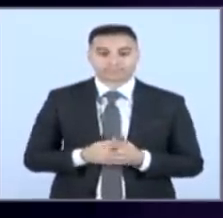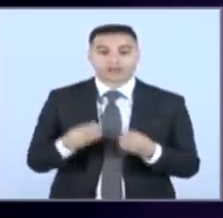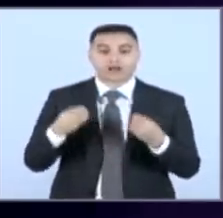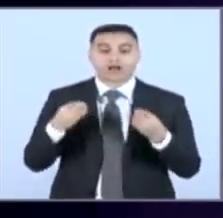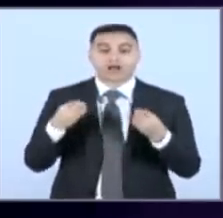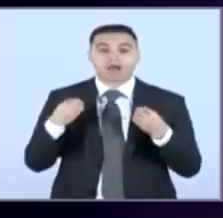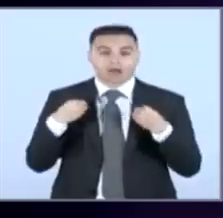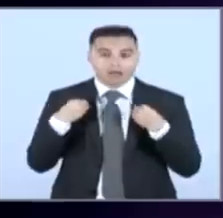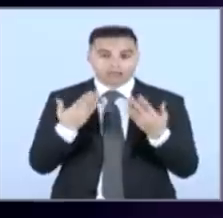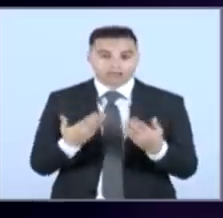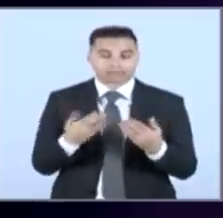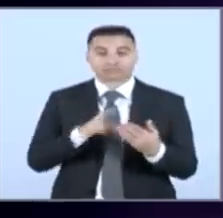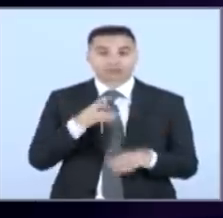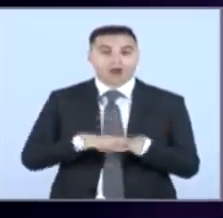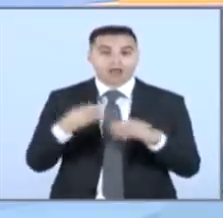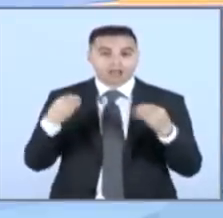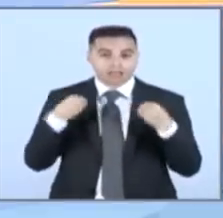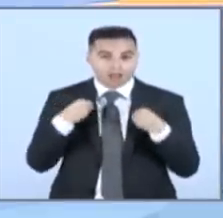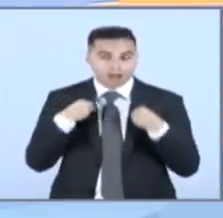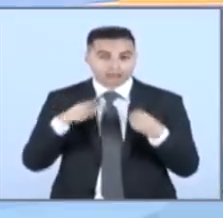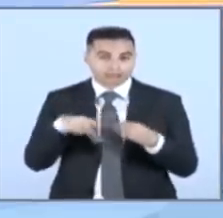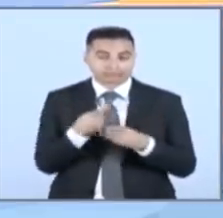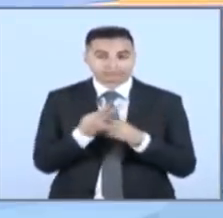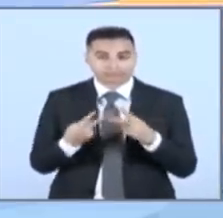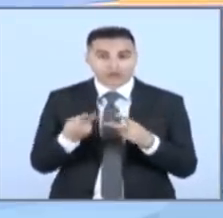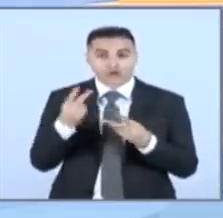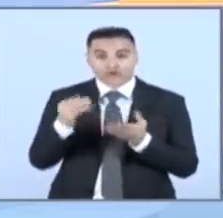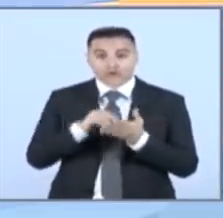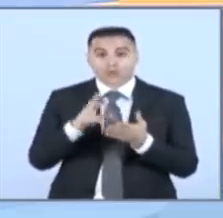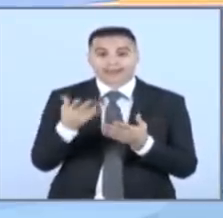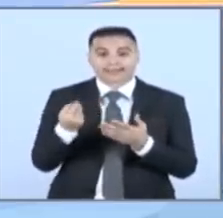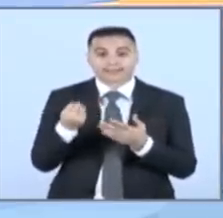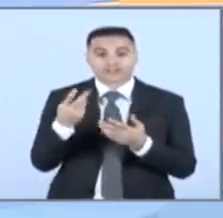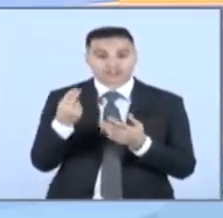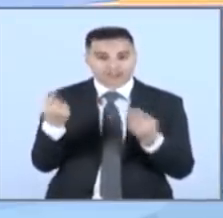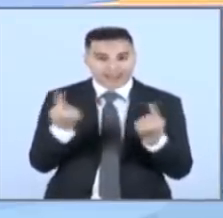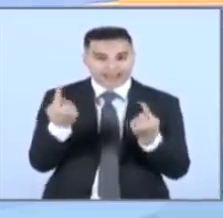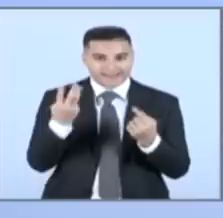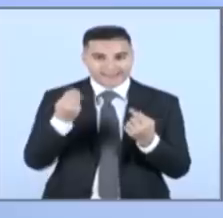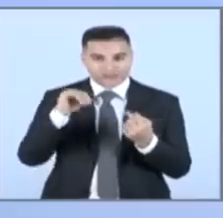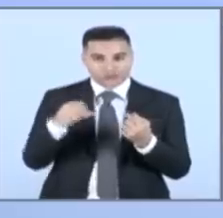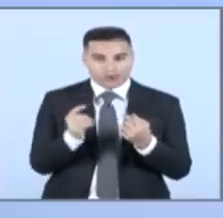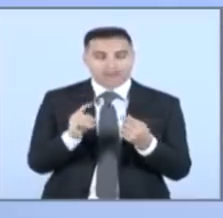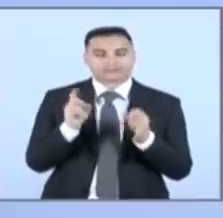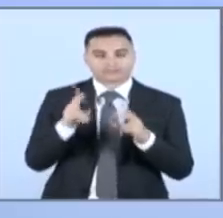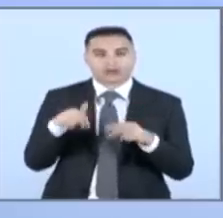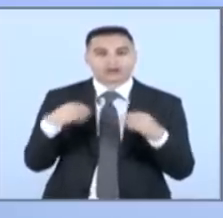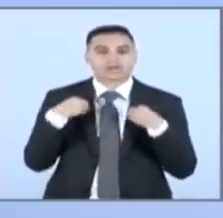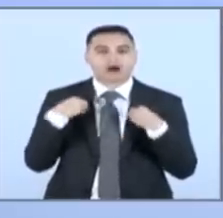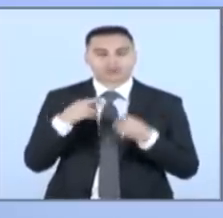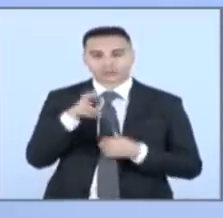رياضة. سؤال في الرياضة. يا ترى السؤال بـ20 نقطة ولا بـ30 نقطة؟ بـ20 نقطة.